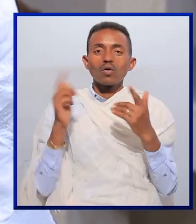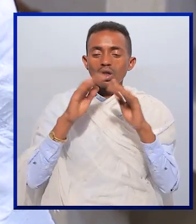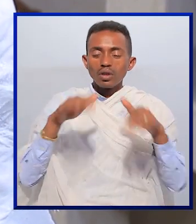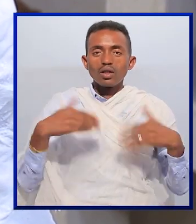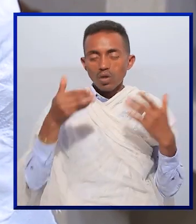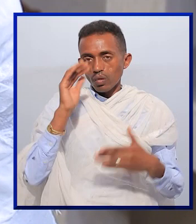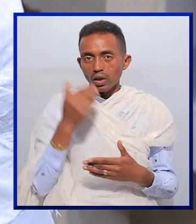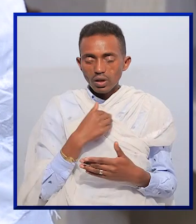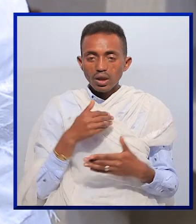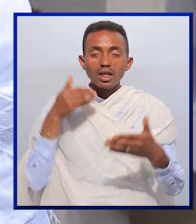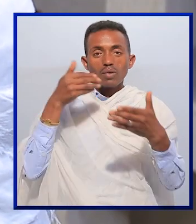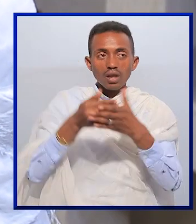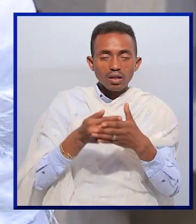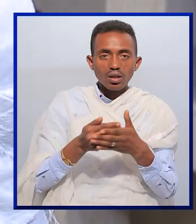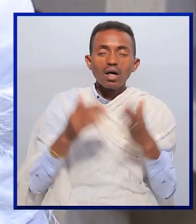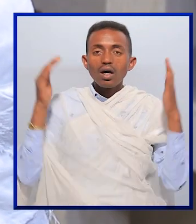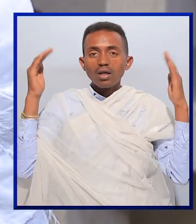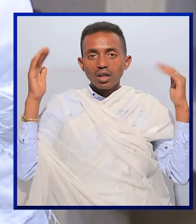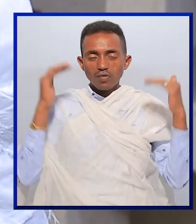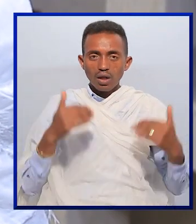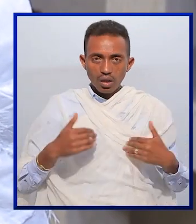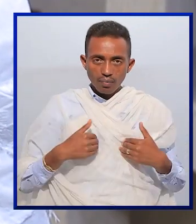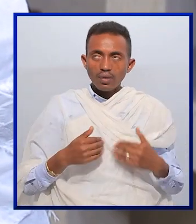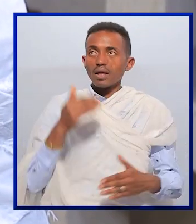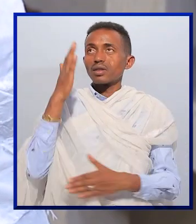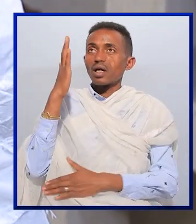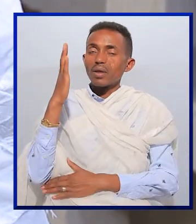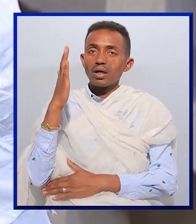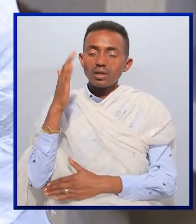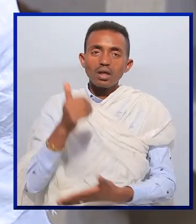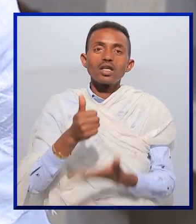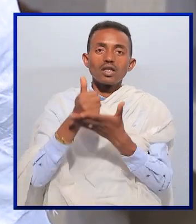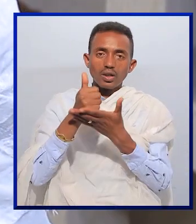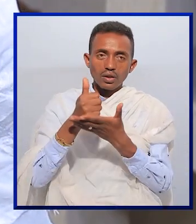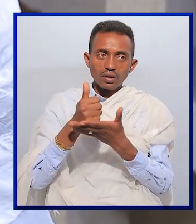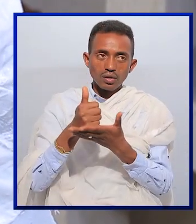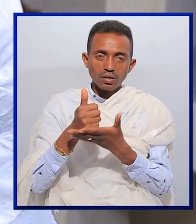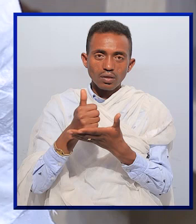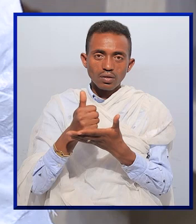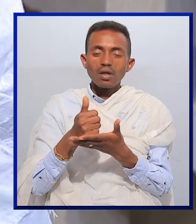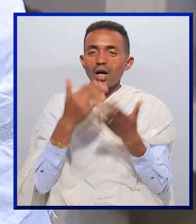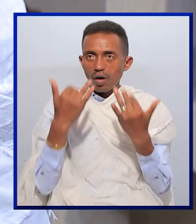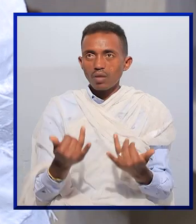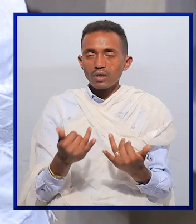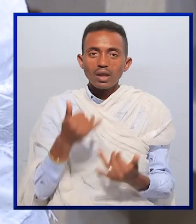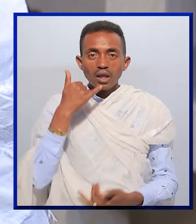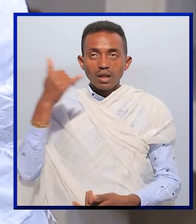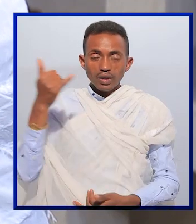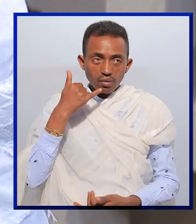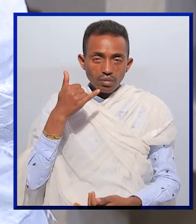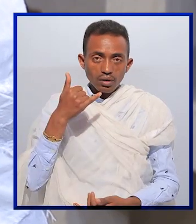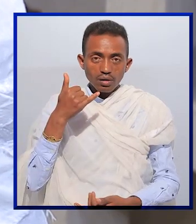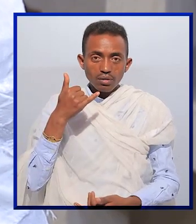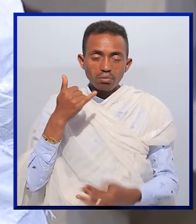ከፈችና ደውልንላለን። ሌሎችም በዚህ እኩይ ተግባር ላይ ይወደቃችሁ ወንዶችም ሴቶችም ሁላችሁም ወደሚመለከታቸው